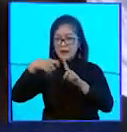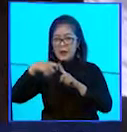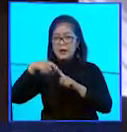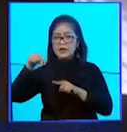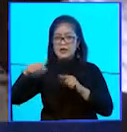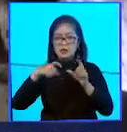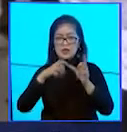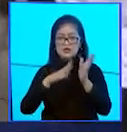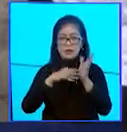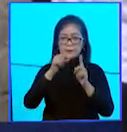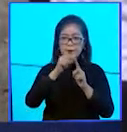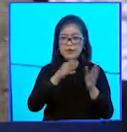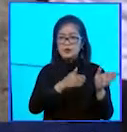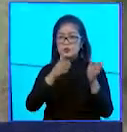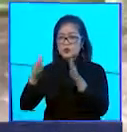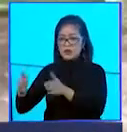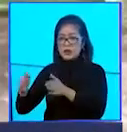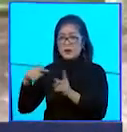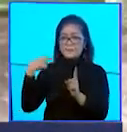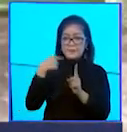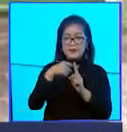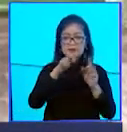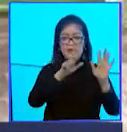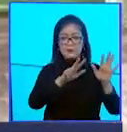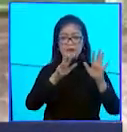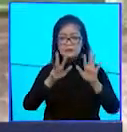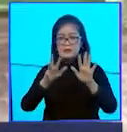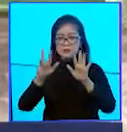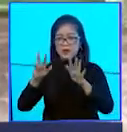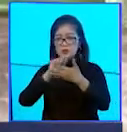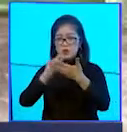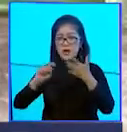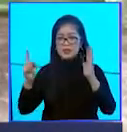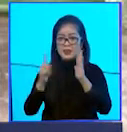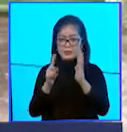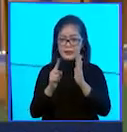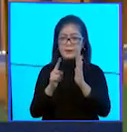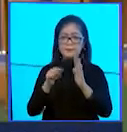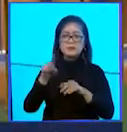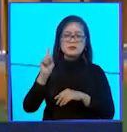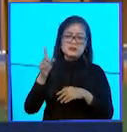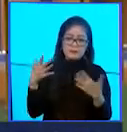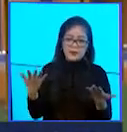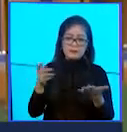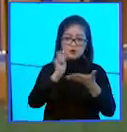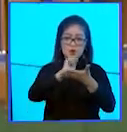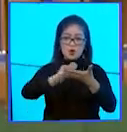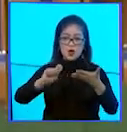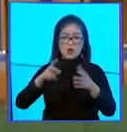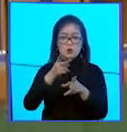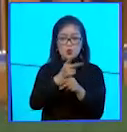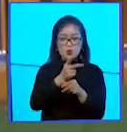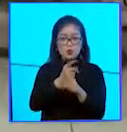SMA. Penambahan 899 sekolah yang menjalani pendidikan tatap muka terbatas lantaran banyaknya permintaan dari guru dan orang